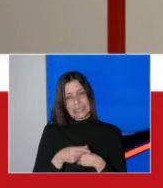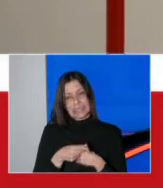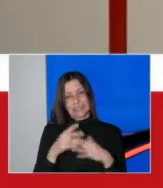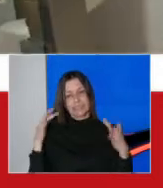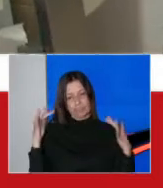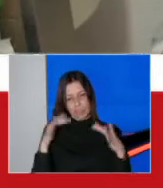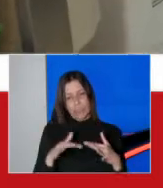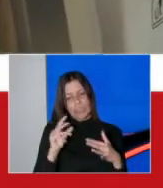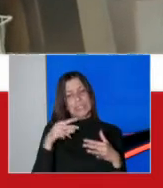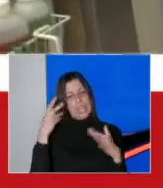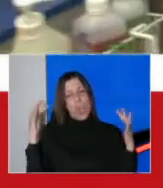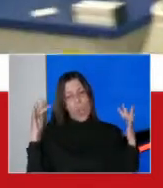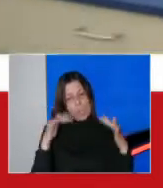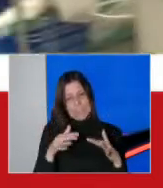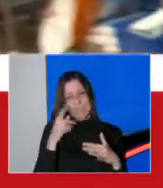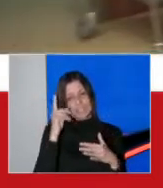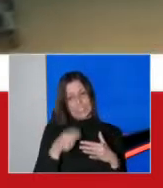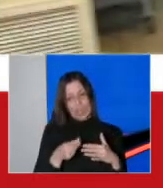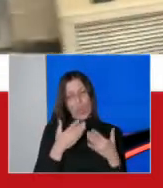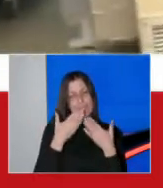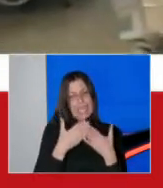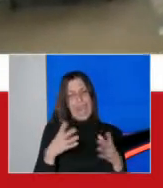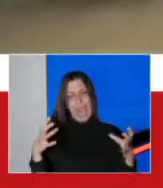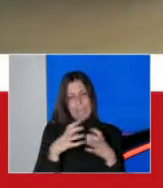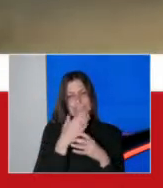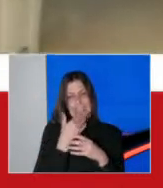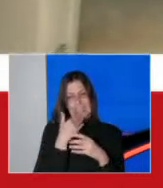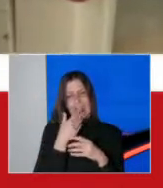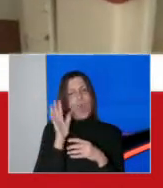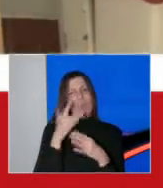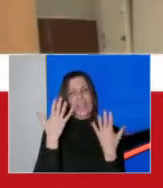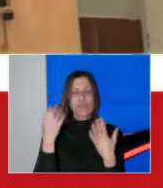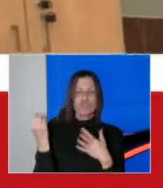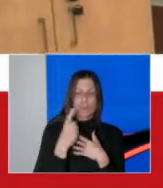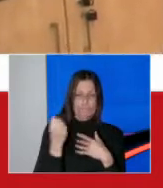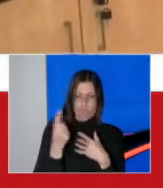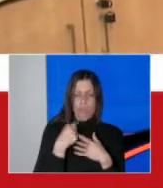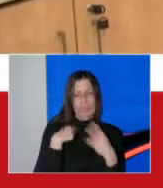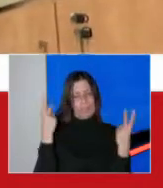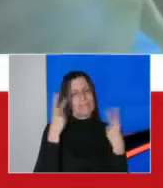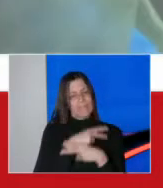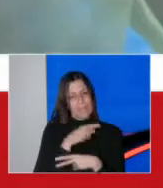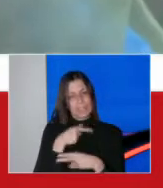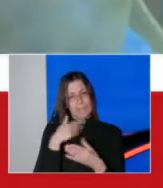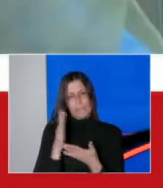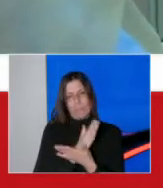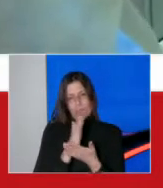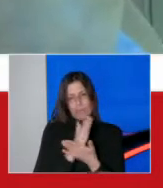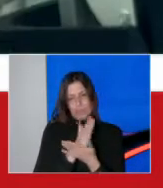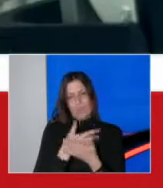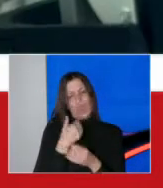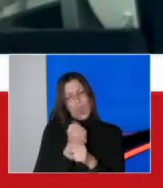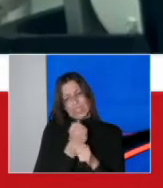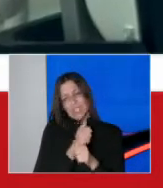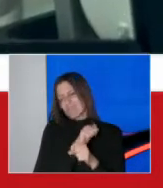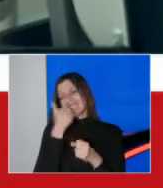או יעמדו בפני עומס ויזדקקו לסייע לעם ישראל עוד מספר שבועות. אנחנו מבינים את זה, ערוכים, ועושים את